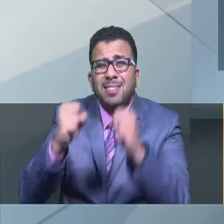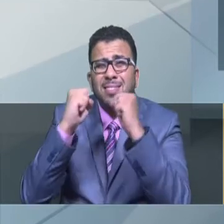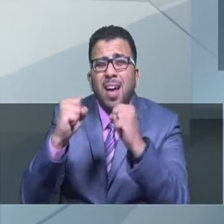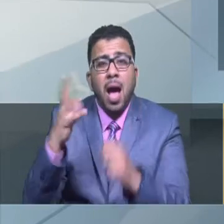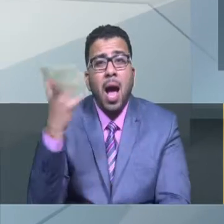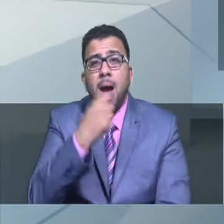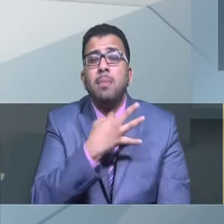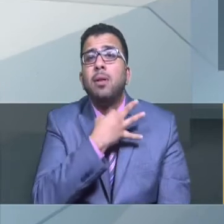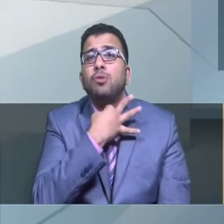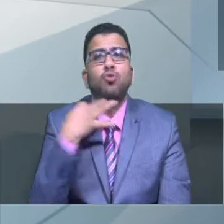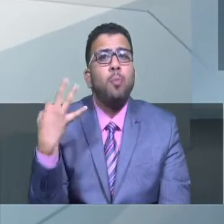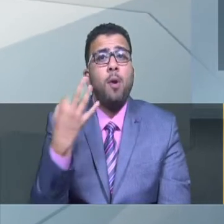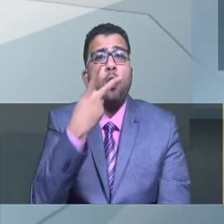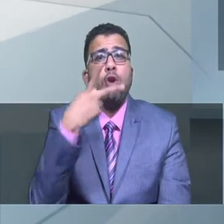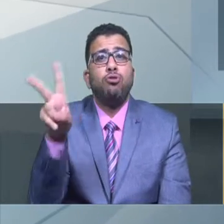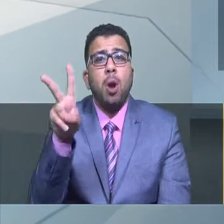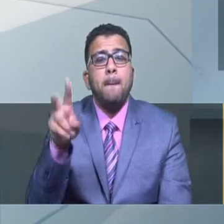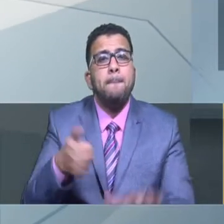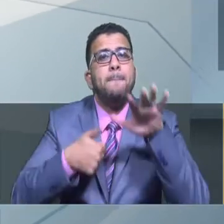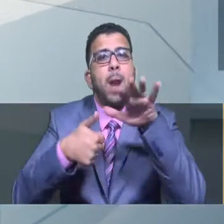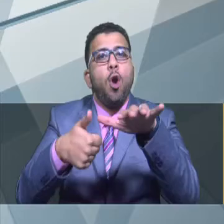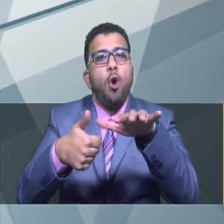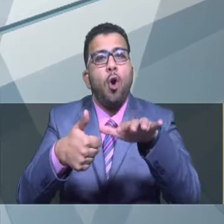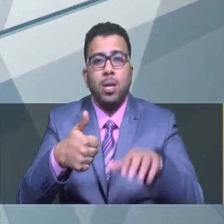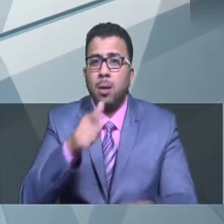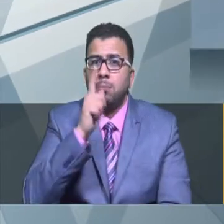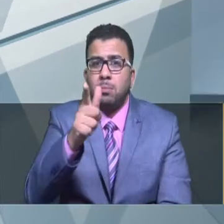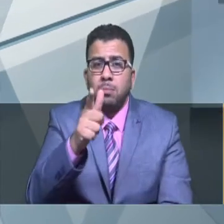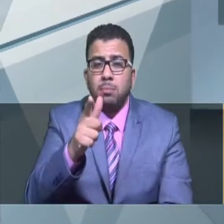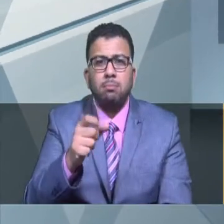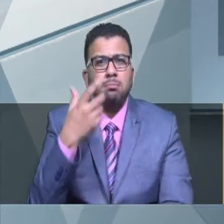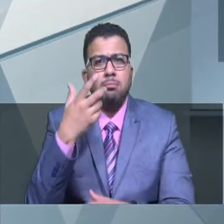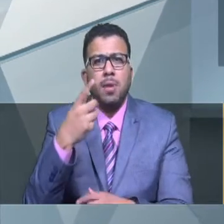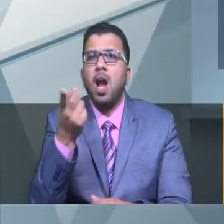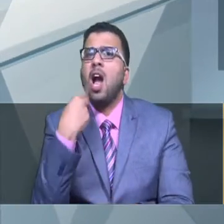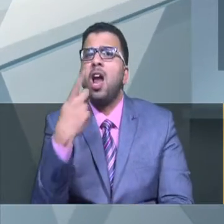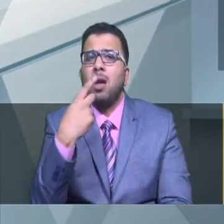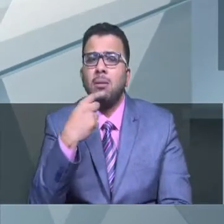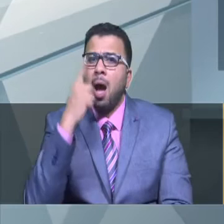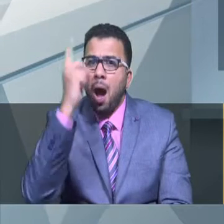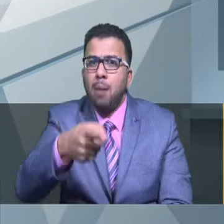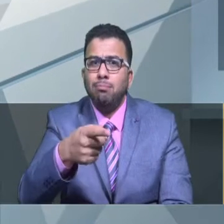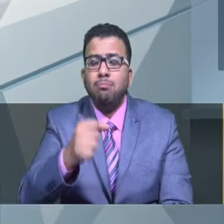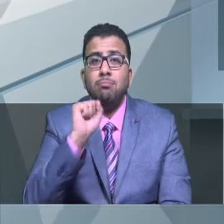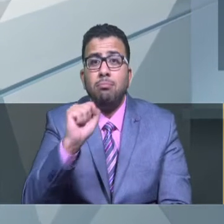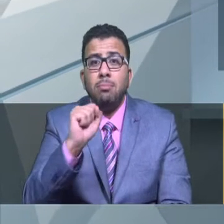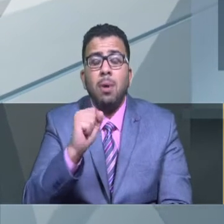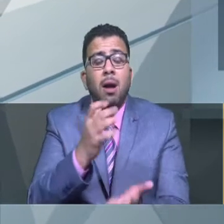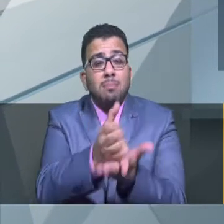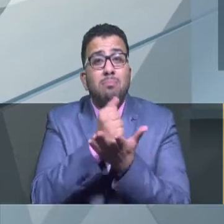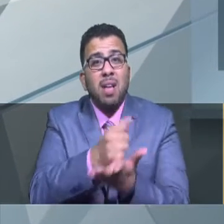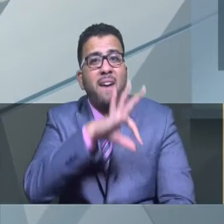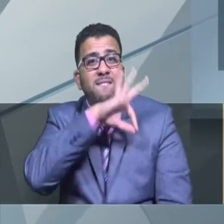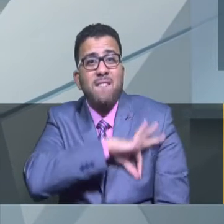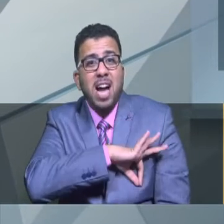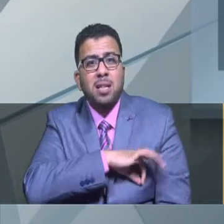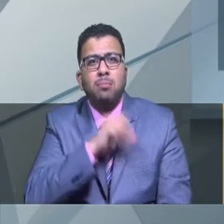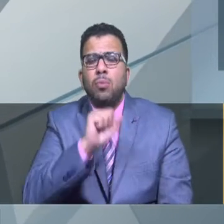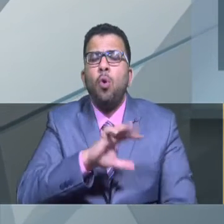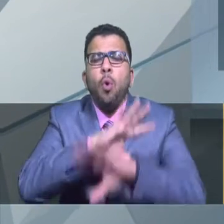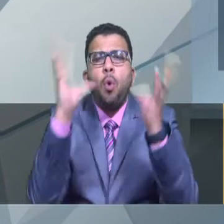تبلغ 320 مليون درهم. هذا وقد تم تفعيل القرار وبشكل تام على كافة